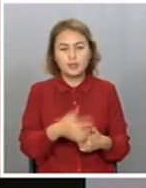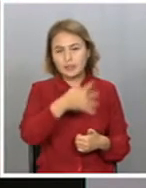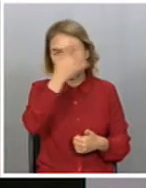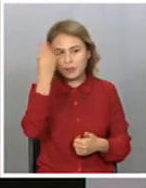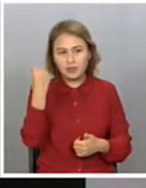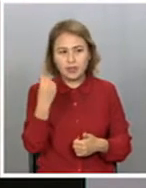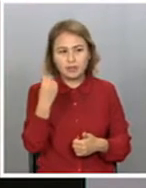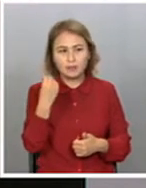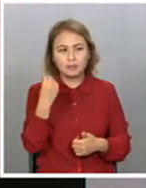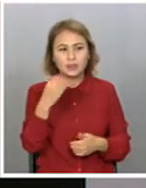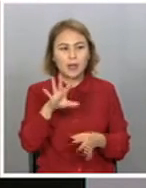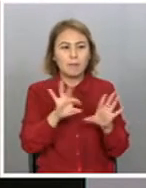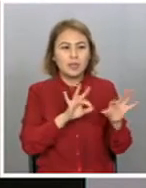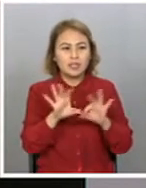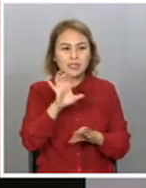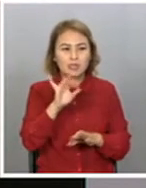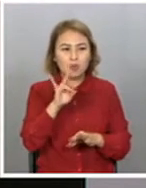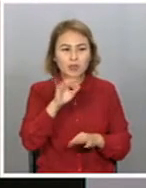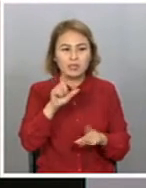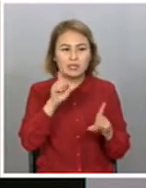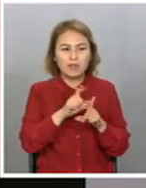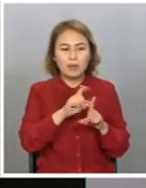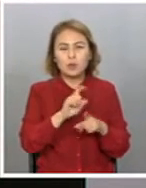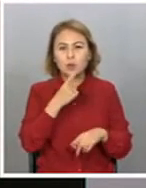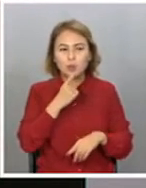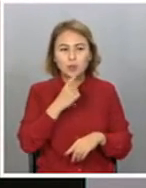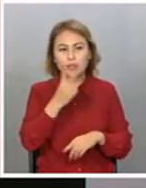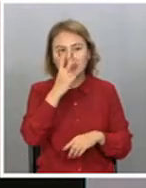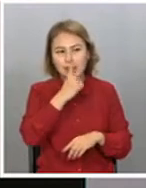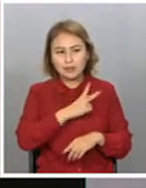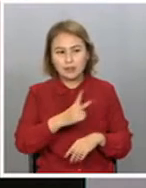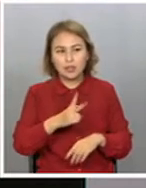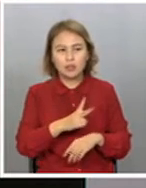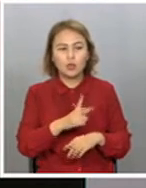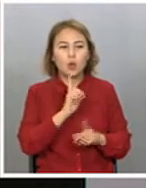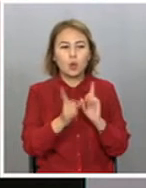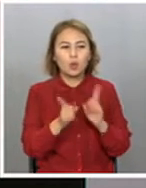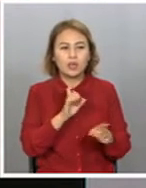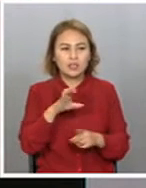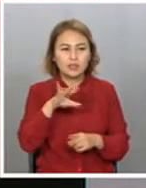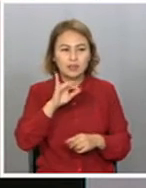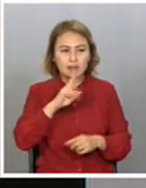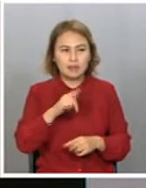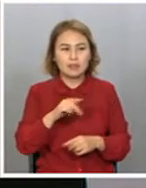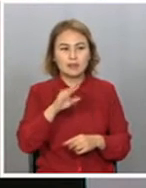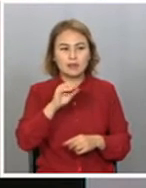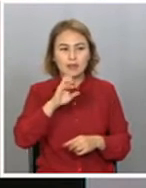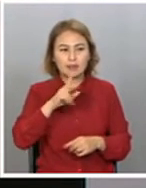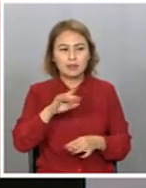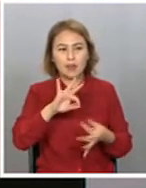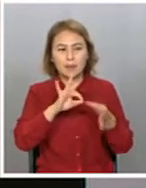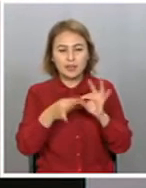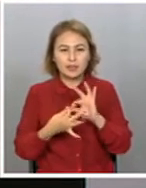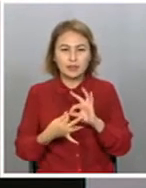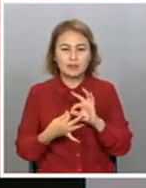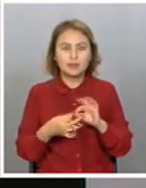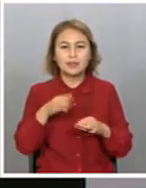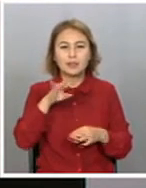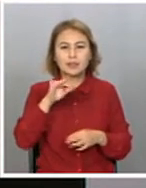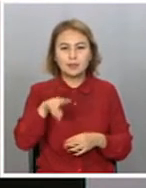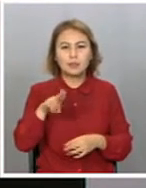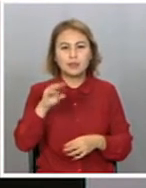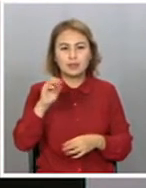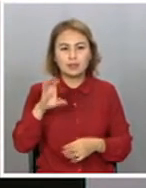«забывать». Подберите синонимы к словам «трудный», «глядеть». Укажите стиль текста,